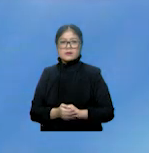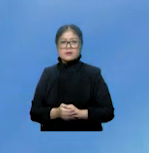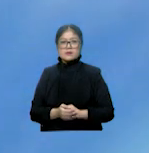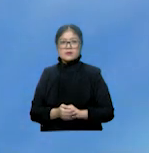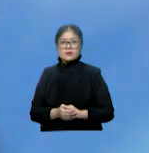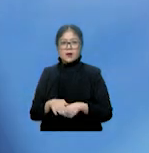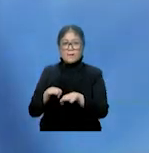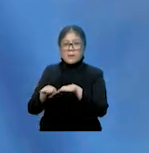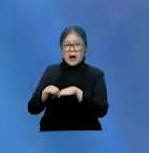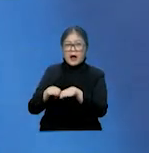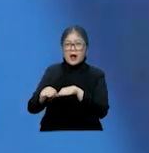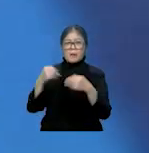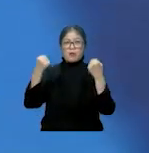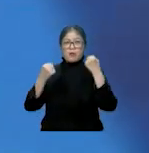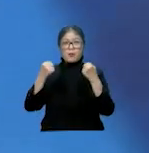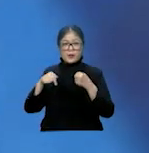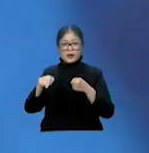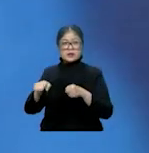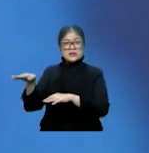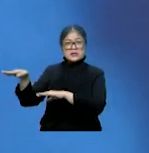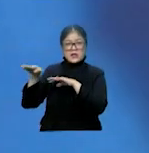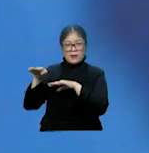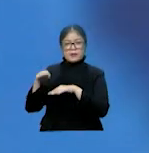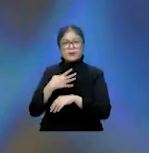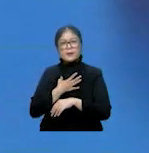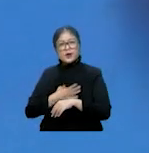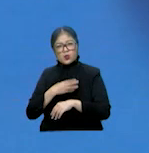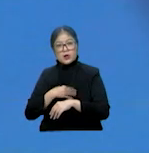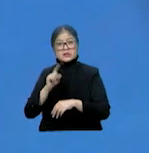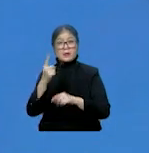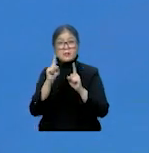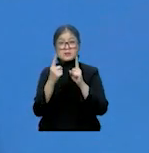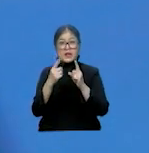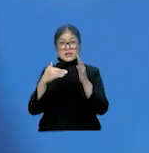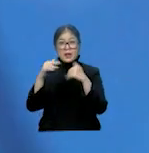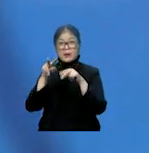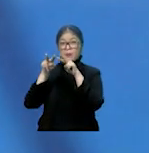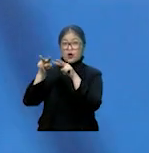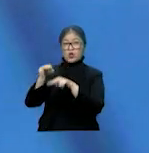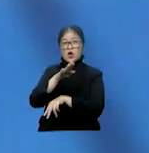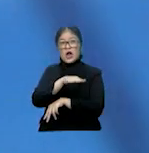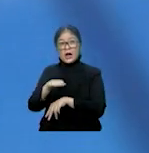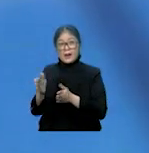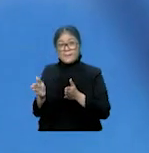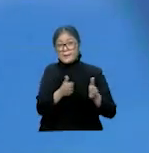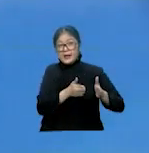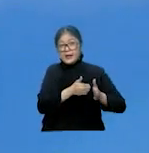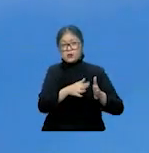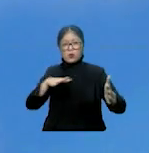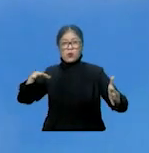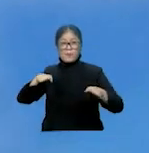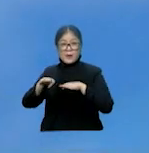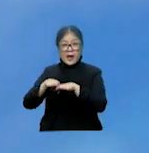Adu balap mobil off-road di Muaro Jambi berakhir duka. Belasan penonton termasuk anak-anak yang berdiri di pinggir lintasan ditabrak